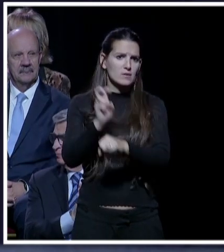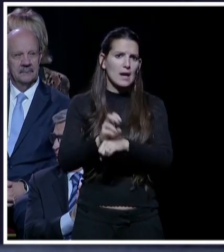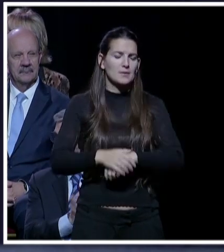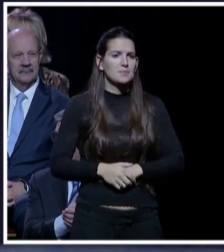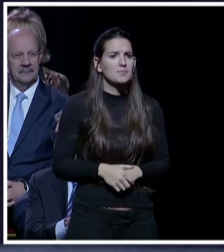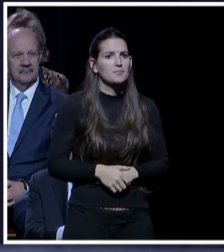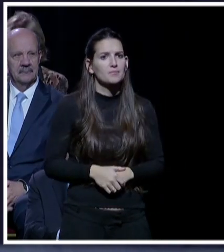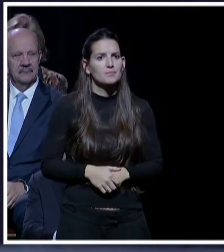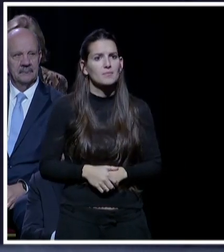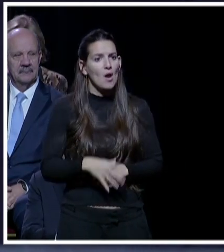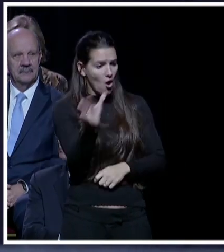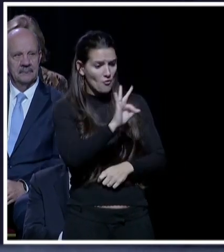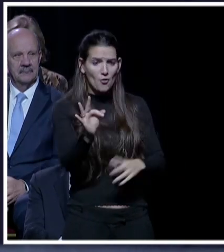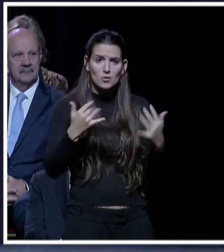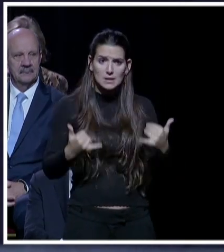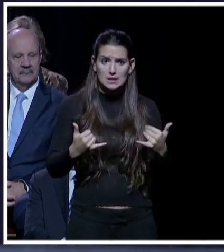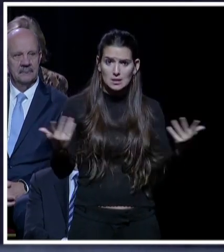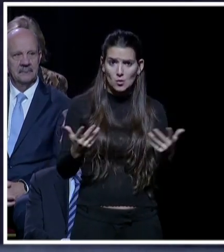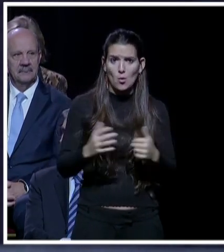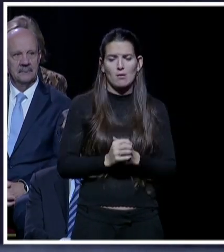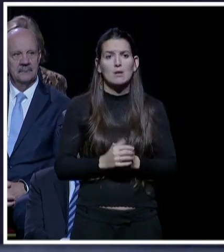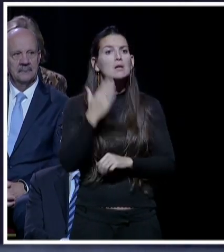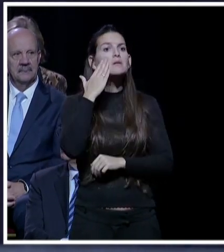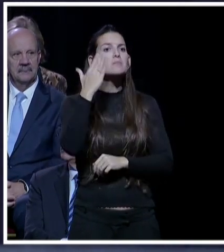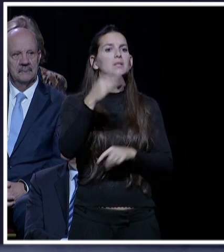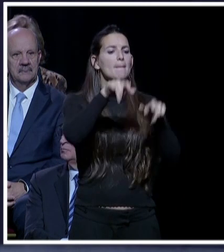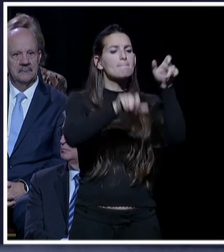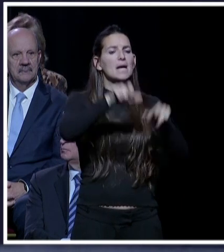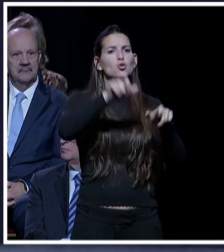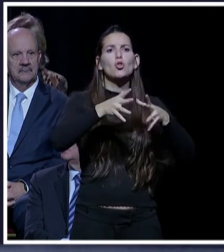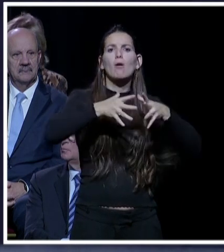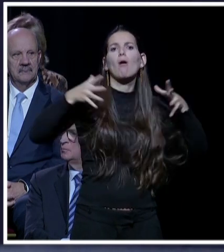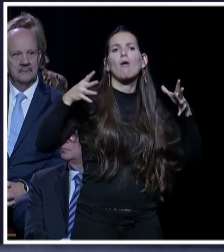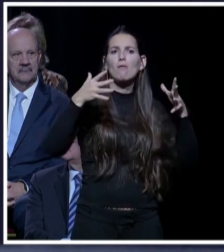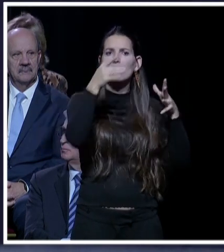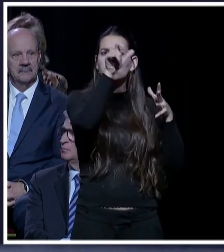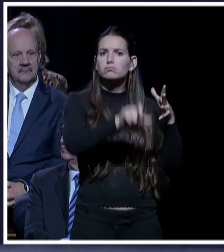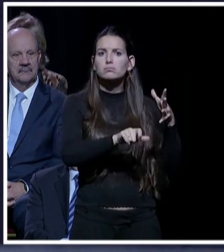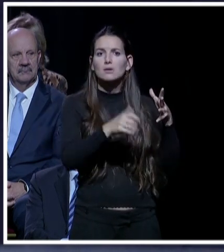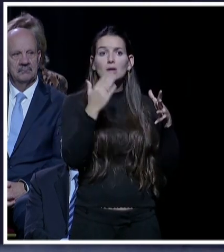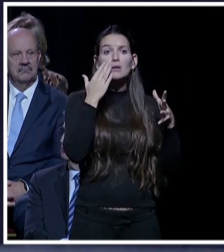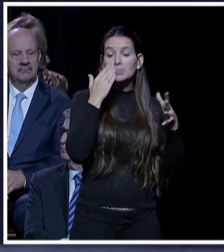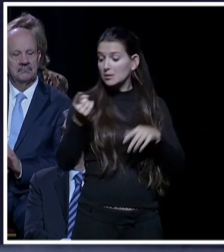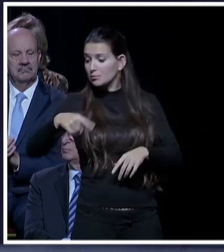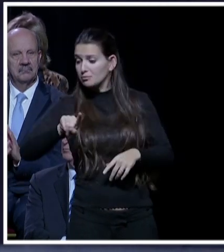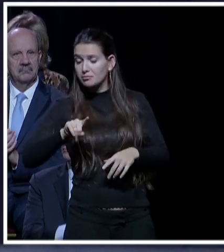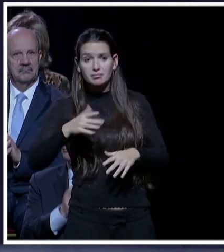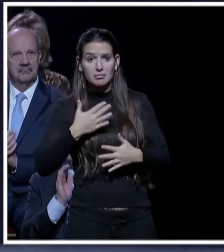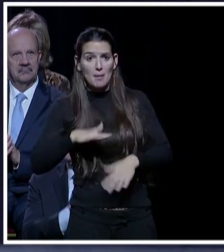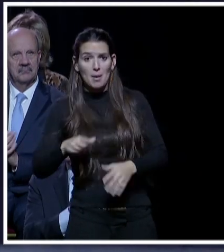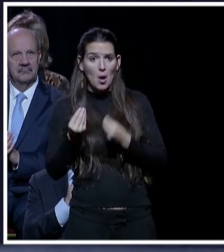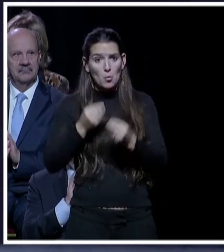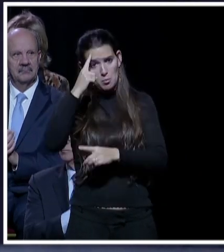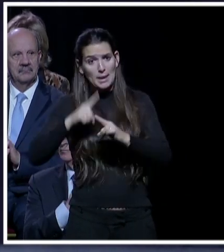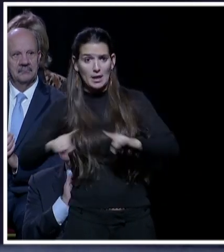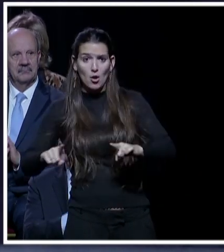Dans notre France, on ne renonce pas à célébrer les grands hommes par peur de déplaire à des minorités agissantes.